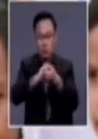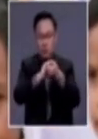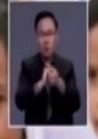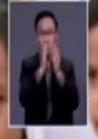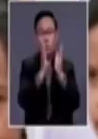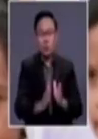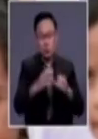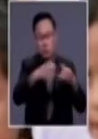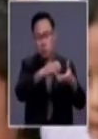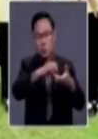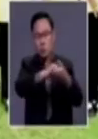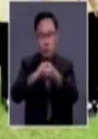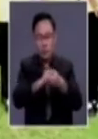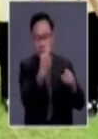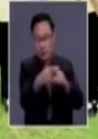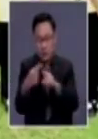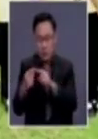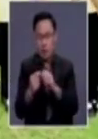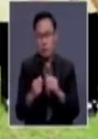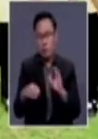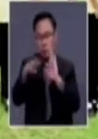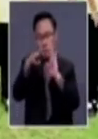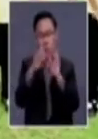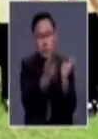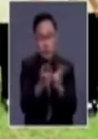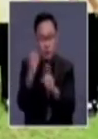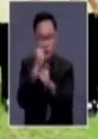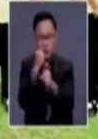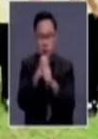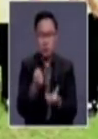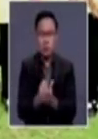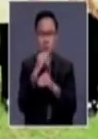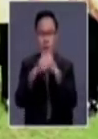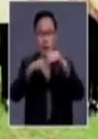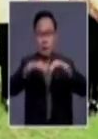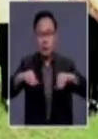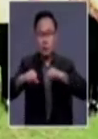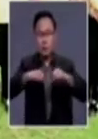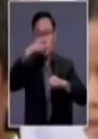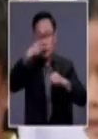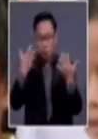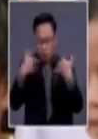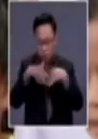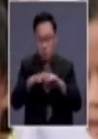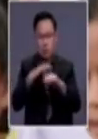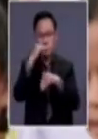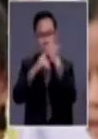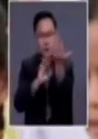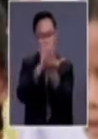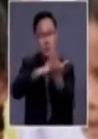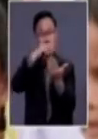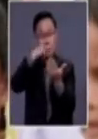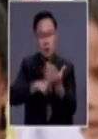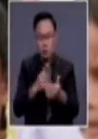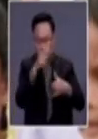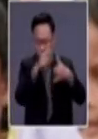ายนะครับเป็นกลไกสำคัญในการพัฒนาเด็กและเยาวชนไทยที่สอดคล้องกับการพัฒนาประเทศโดยมุ่งเน้นการสร้างคนที่มีคุณภาพล